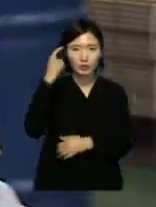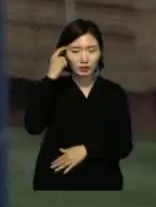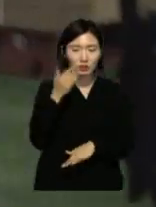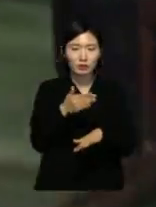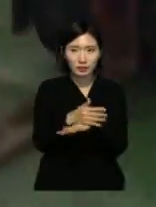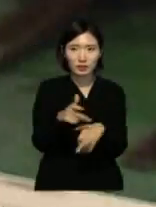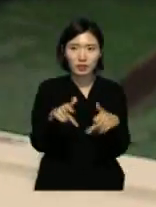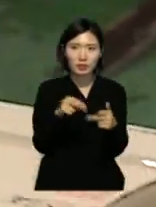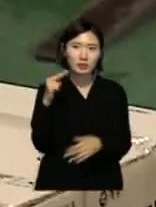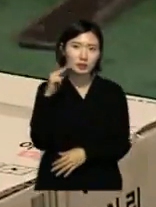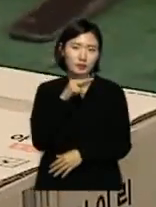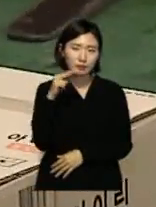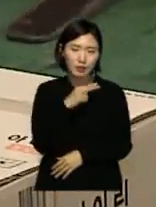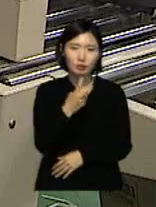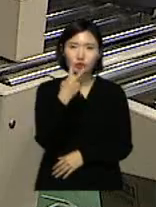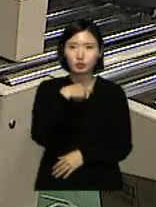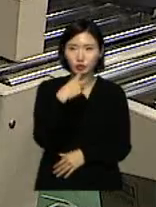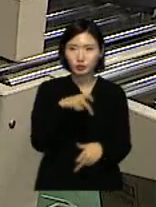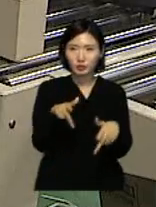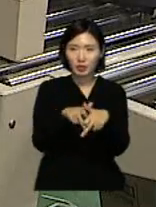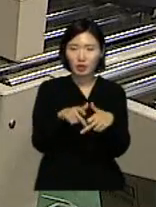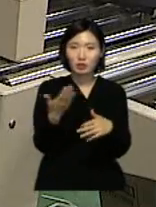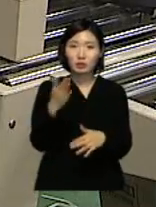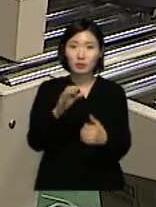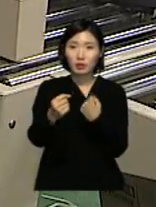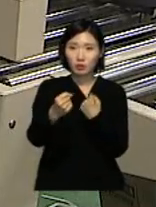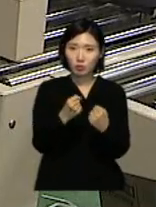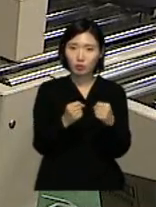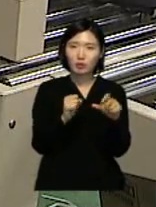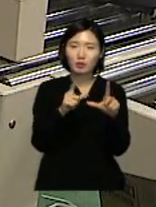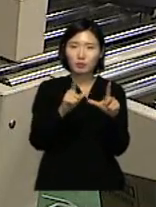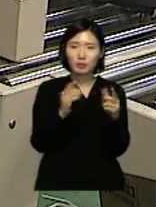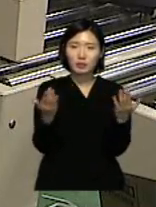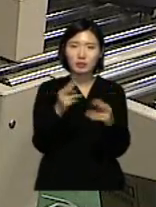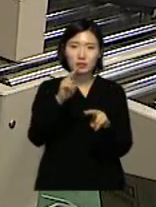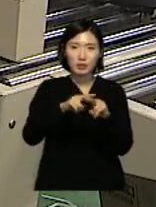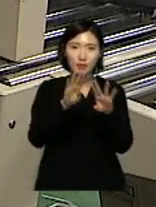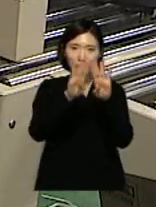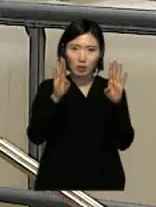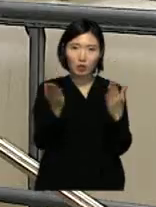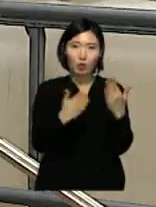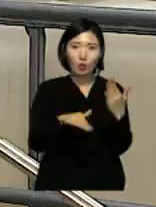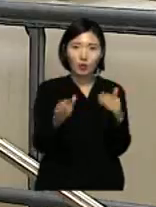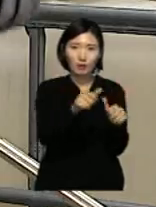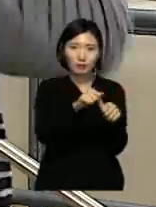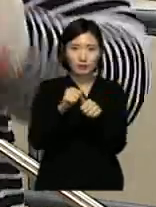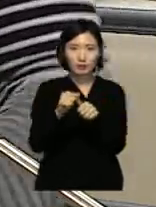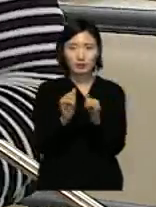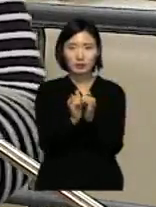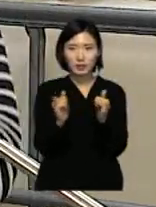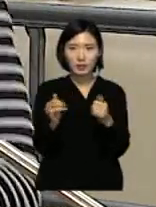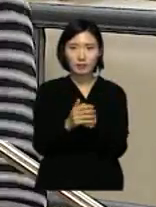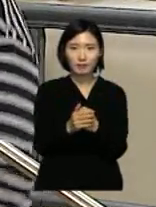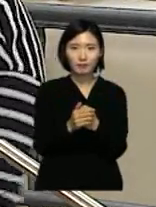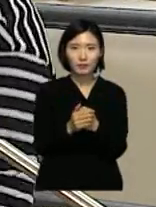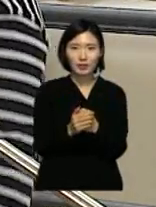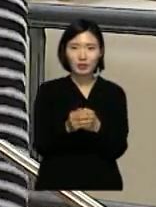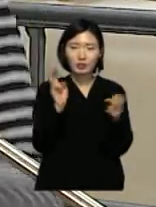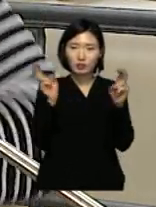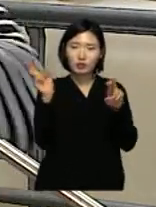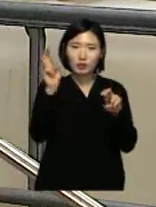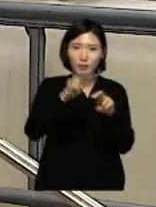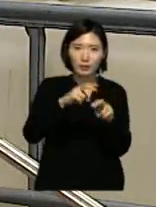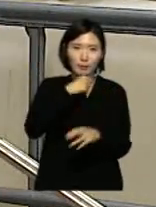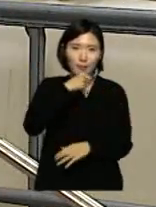갖고 있습니다. 그럼에도 대다수가 일자리 박람회 등을 통해 공개 채용된 사람들. 당당히 취업의 문을